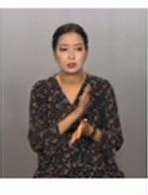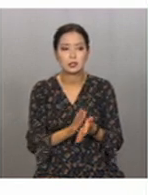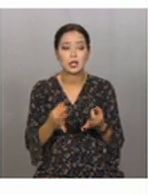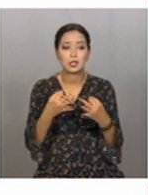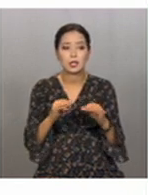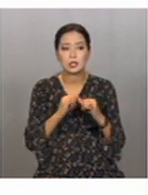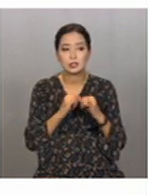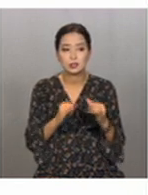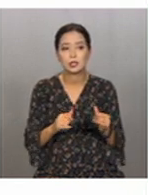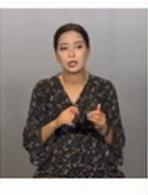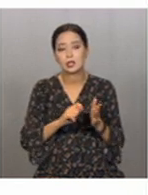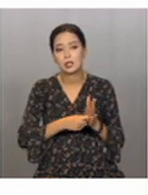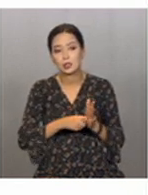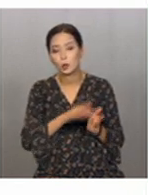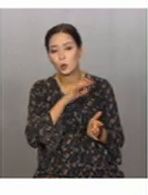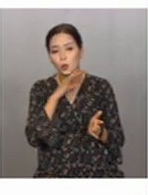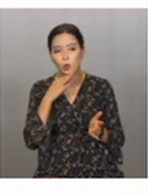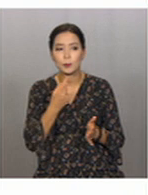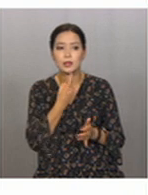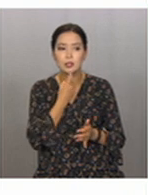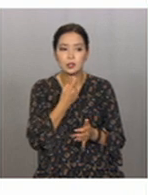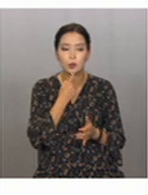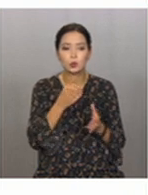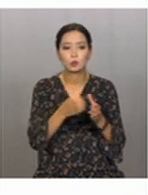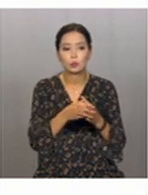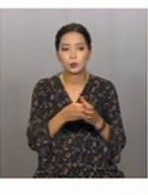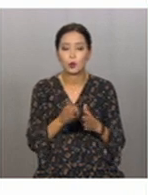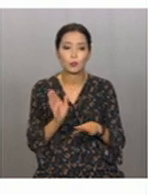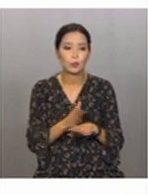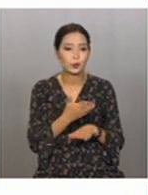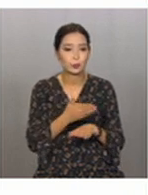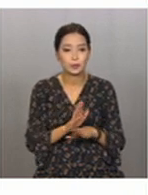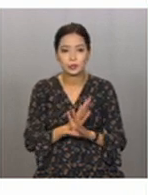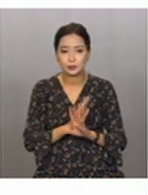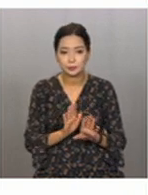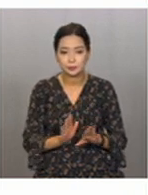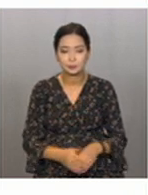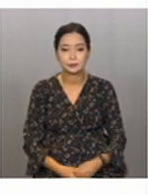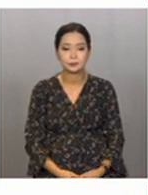таратылатын, кілтті, көп тілді топтарға бөлінбейді.